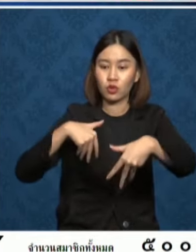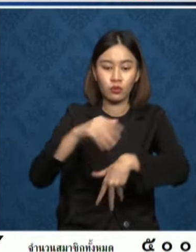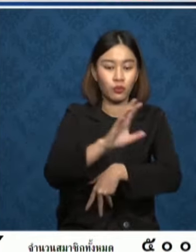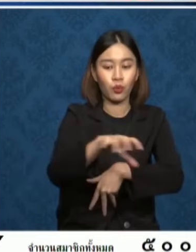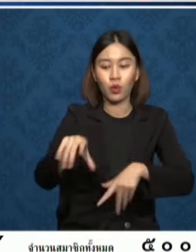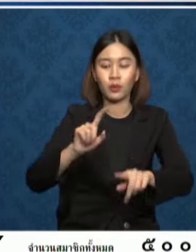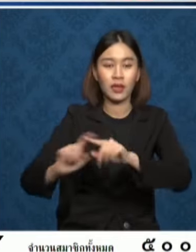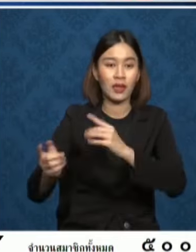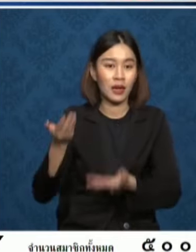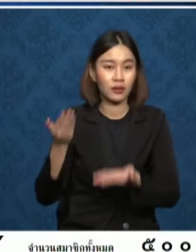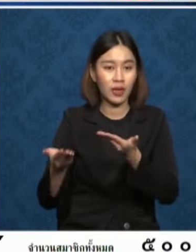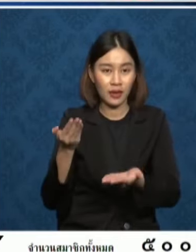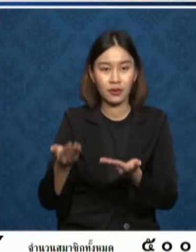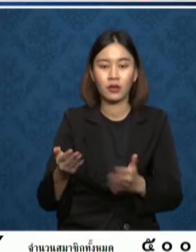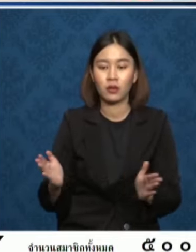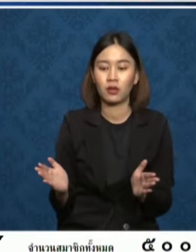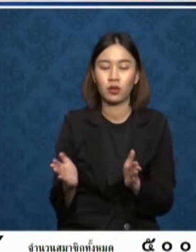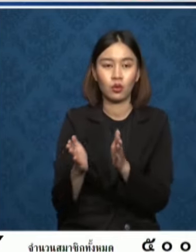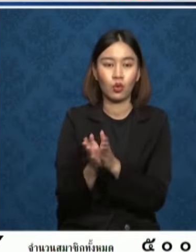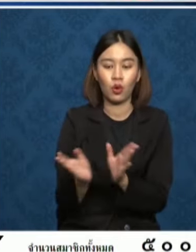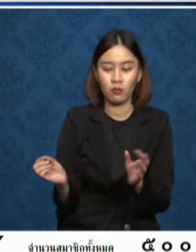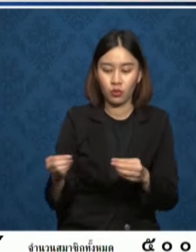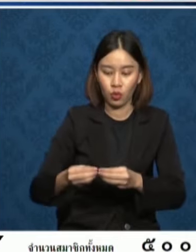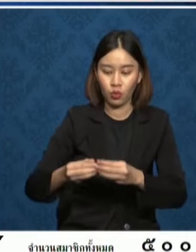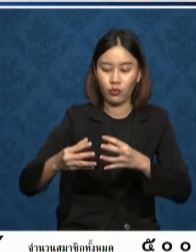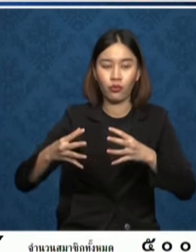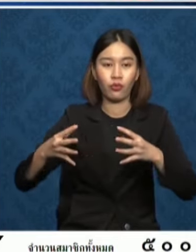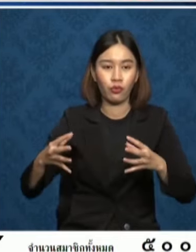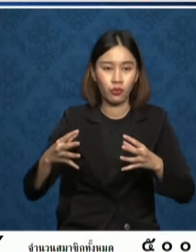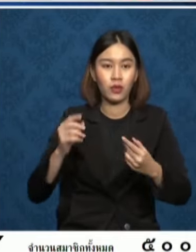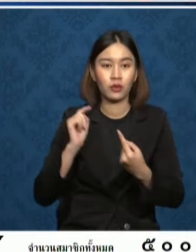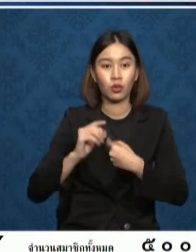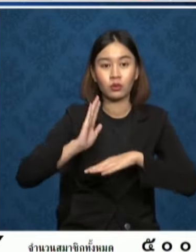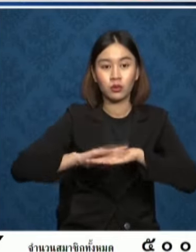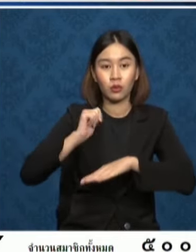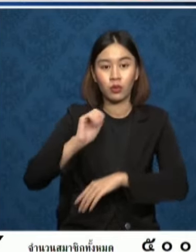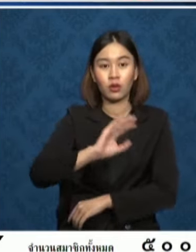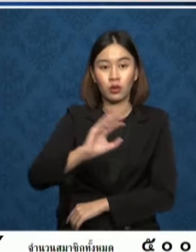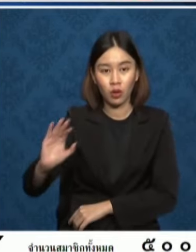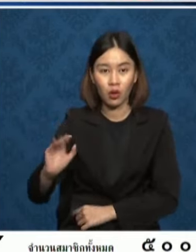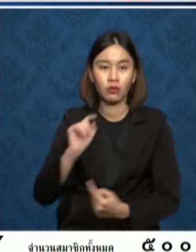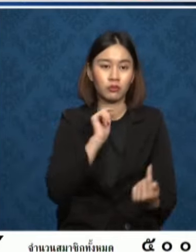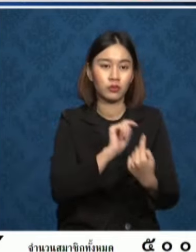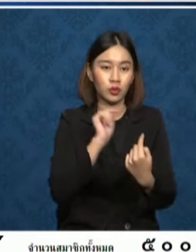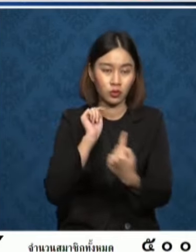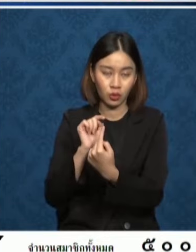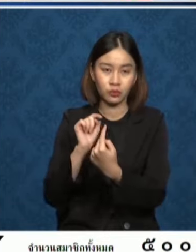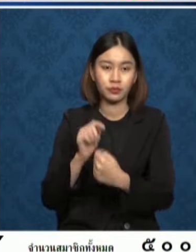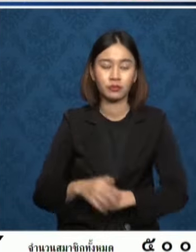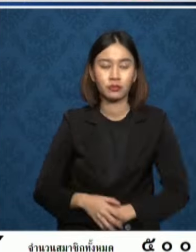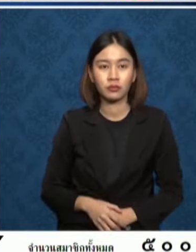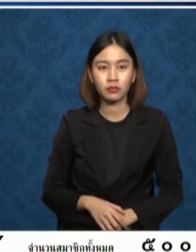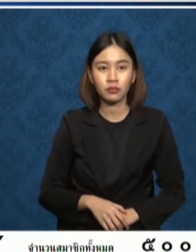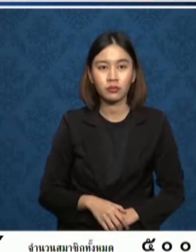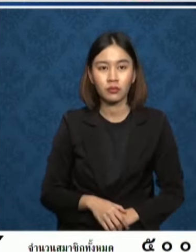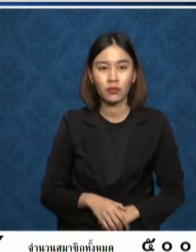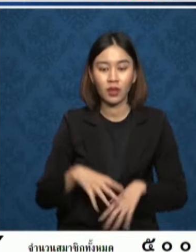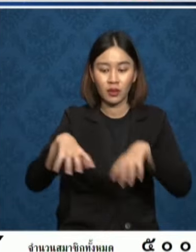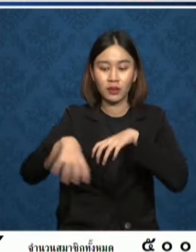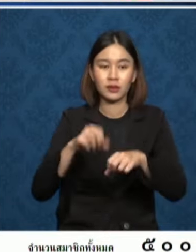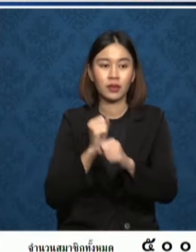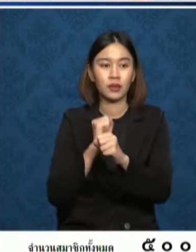ชนหนึ่งหรือหลายชุมชนรวมกันนะครับขึ้นอยู่กับศักยภาพขึ้นขึ้นอยู่กับความเหมาะสมจัด